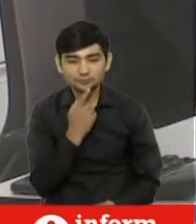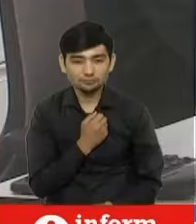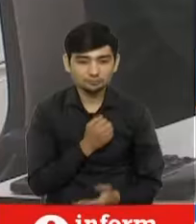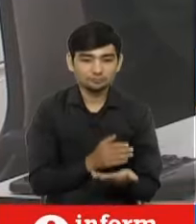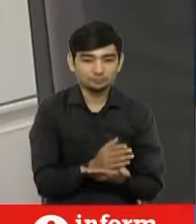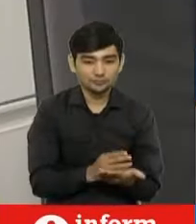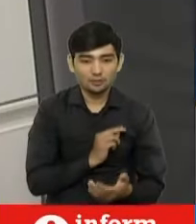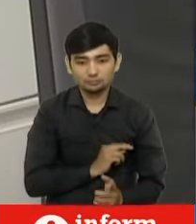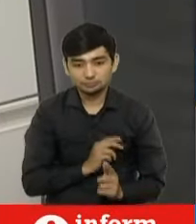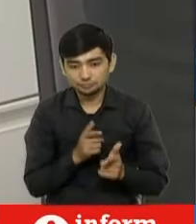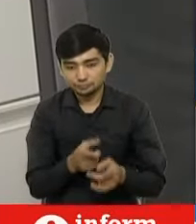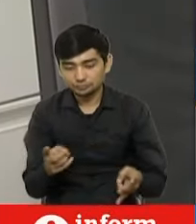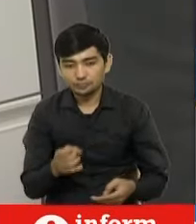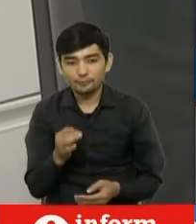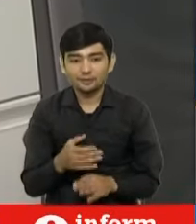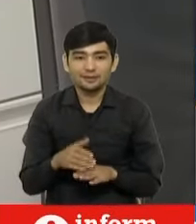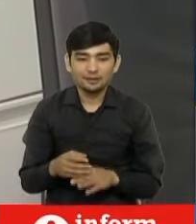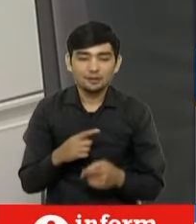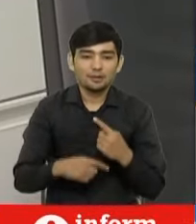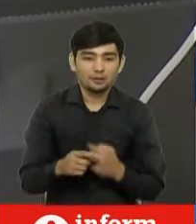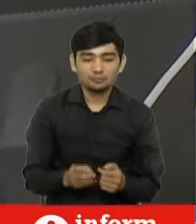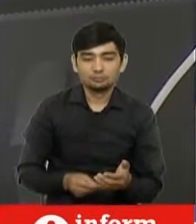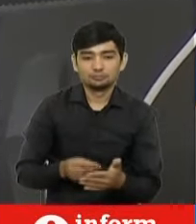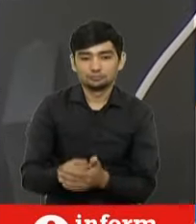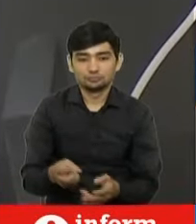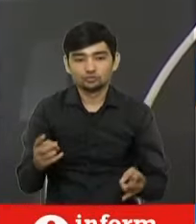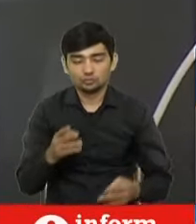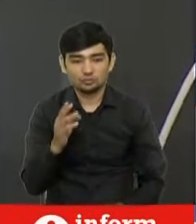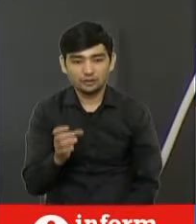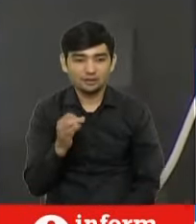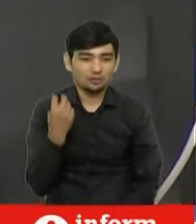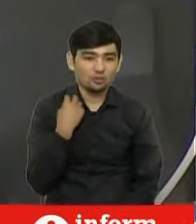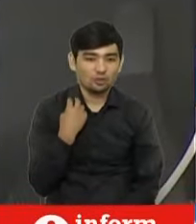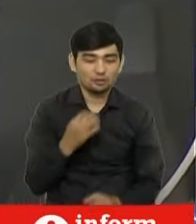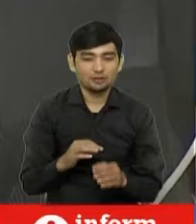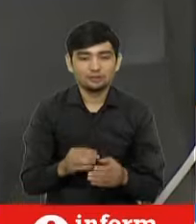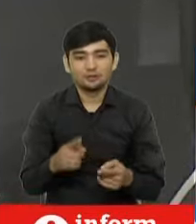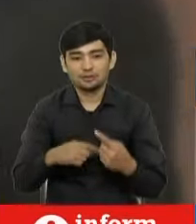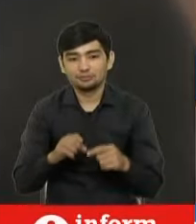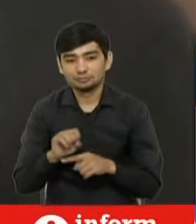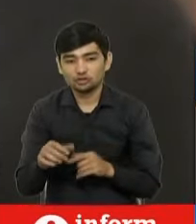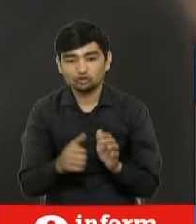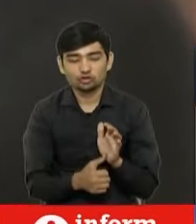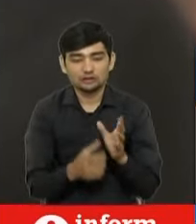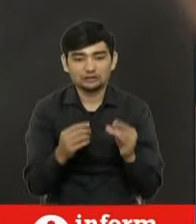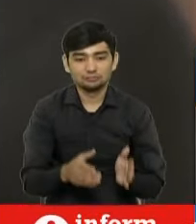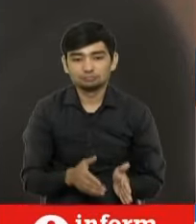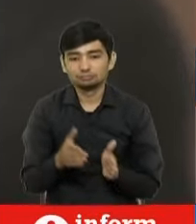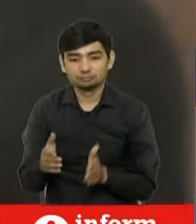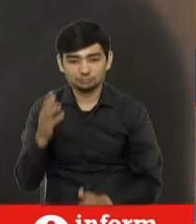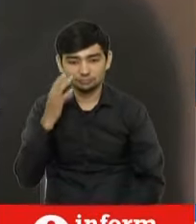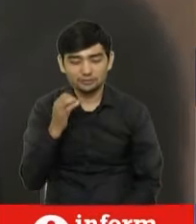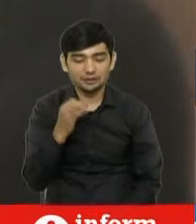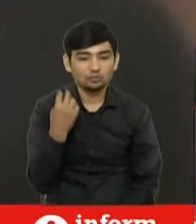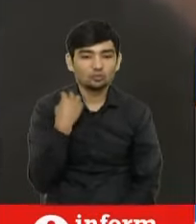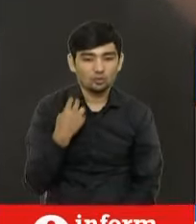алдымен жұмысқа орналасып, төлем қабілетін қайта қалпына келтіруі шарт. Сол үшін қарызды өндіру уақыты 60 күнге созылғалы отыр. Сәйкесінше